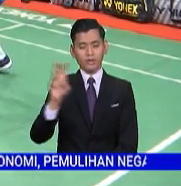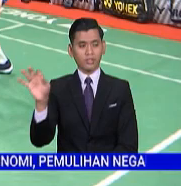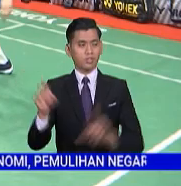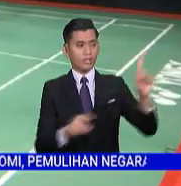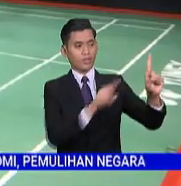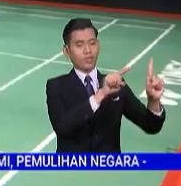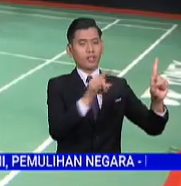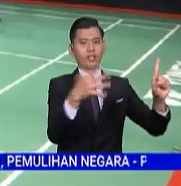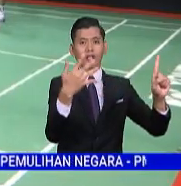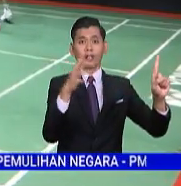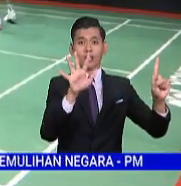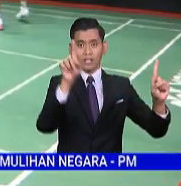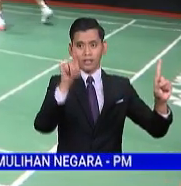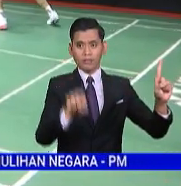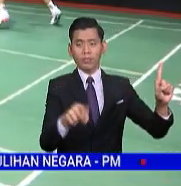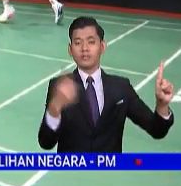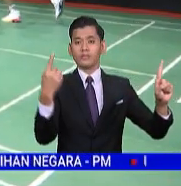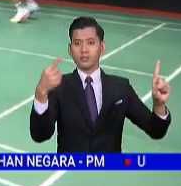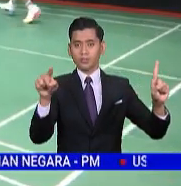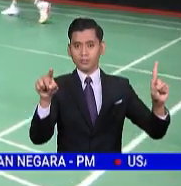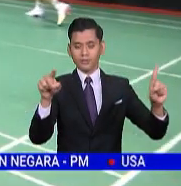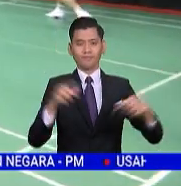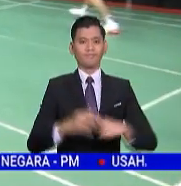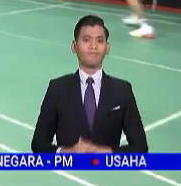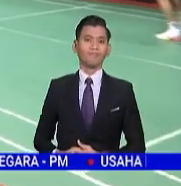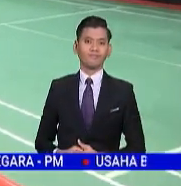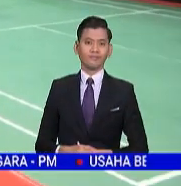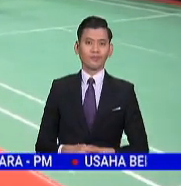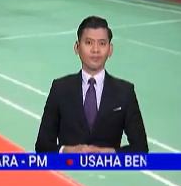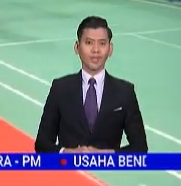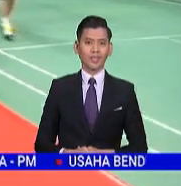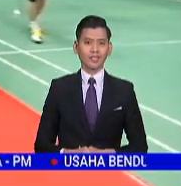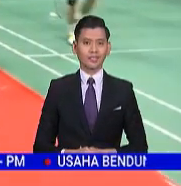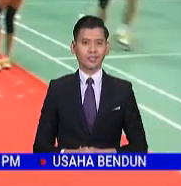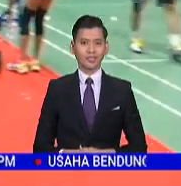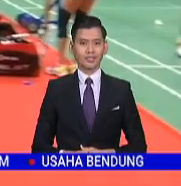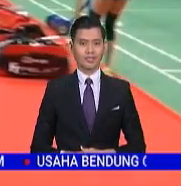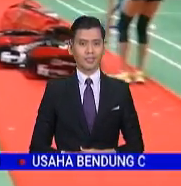Disember. Dina Rama, Bali Indonesia, Berita RTM.